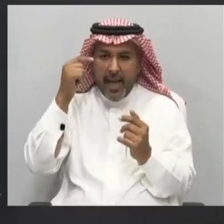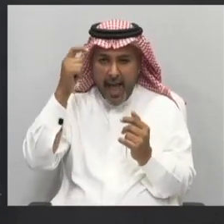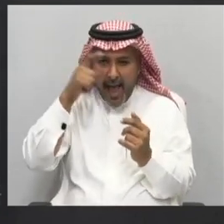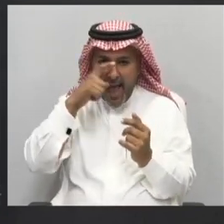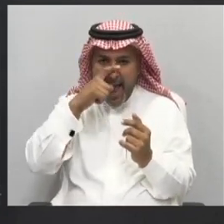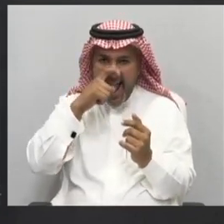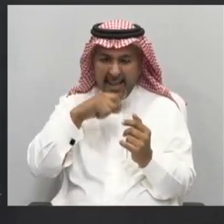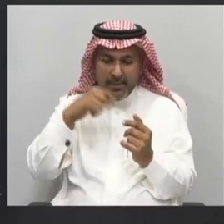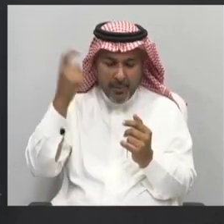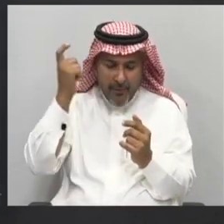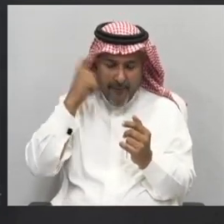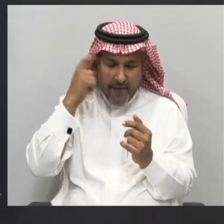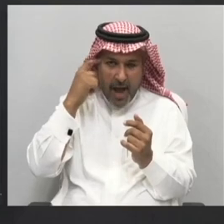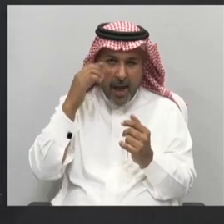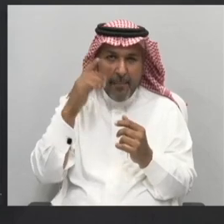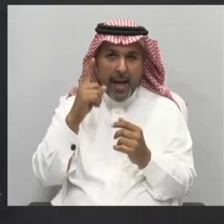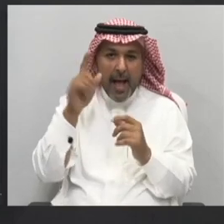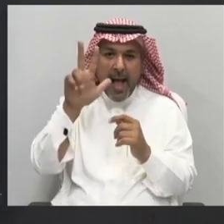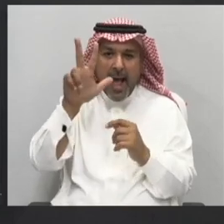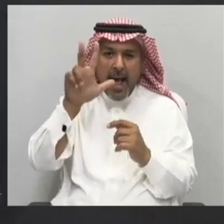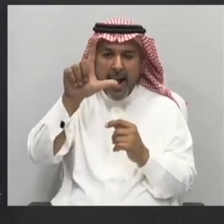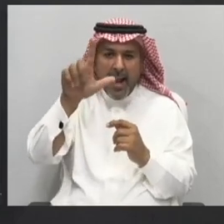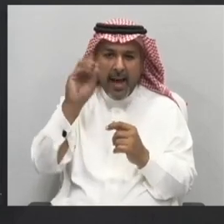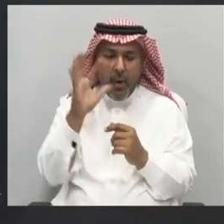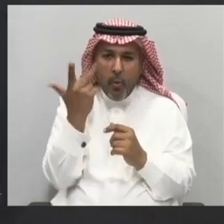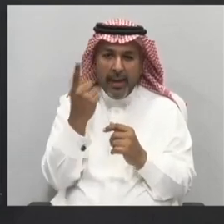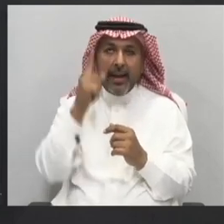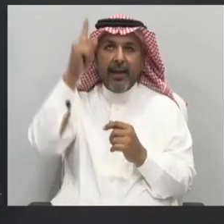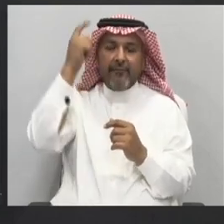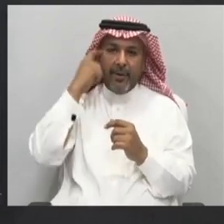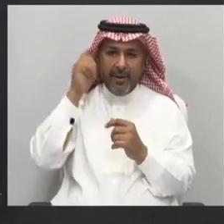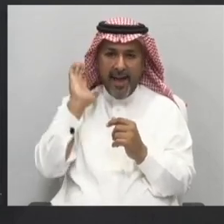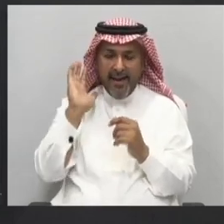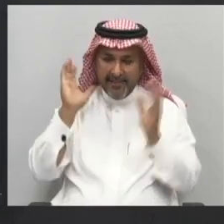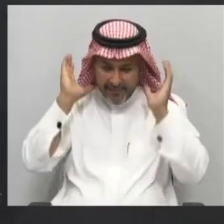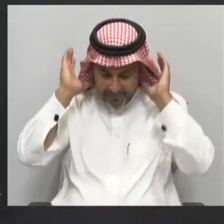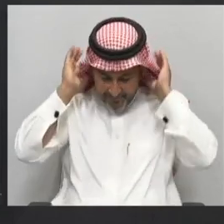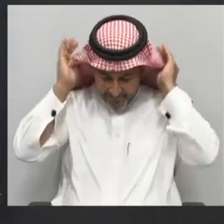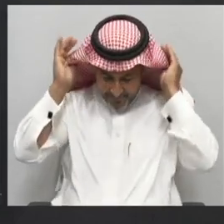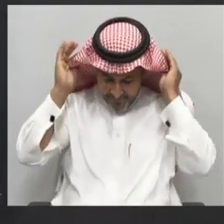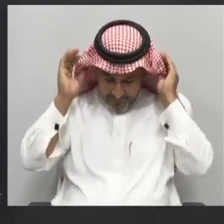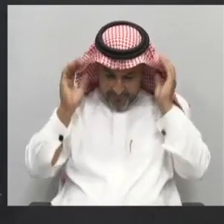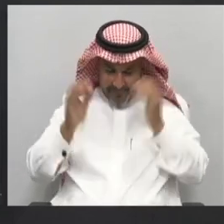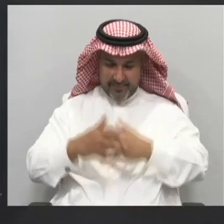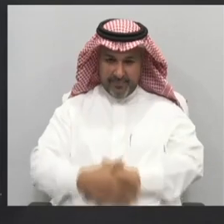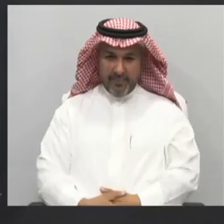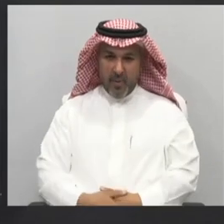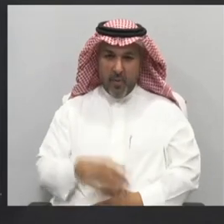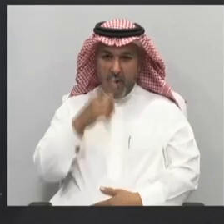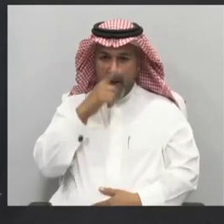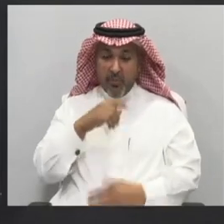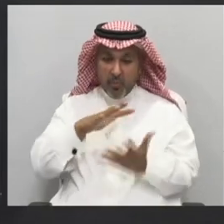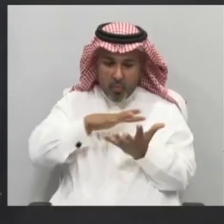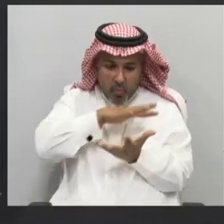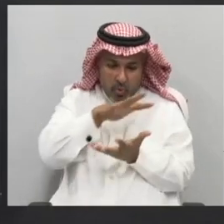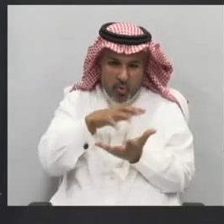بعد ذلك وباذن الله سبحانه وتعالى فانهم يلتجئون الى الله في حال شدتهم وهذه الفطره هي